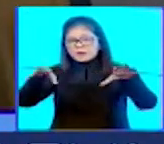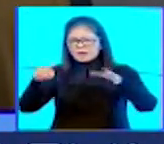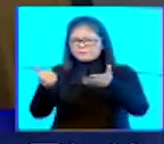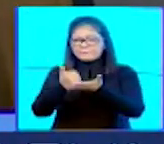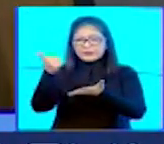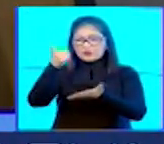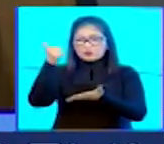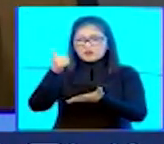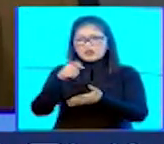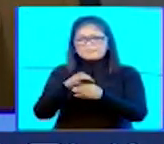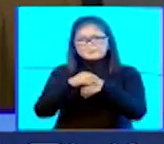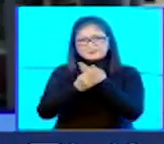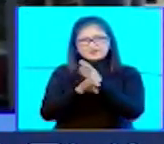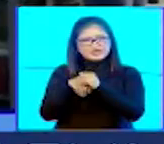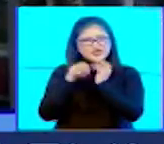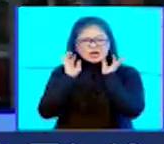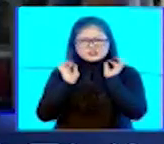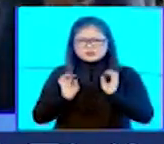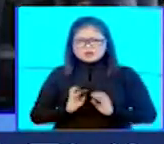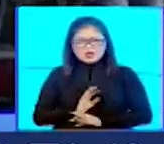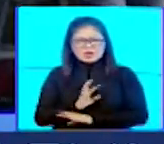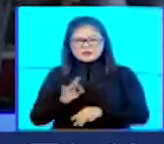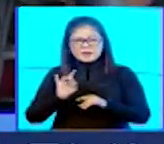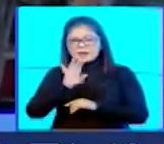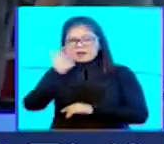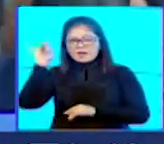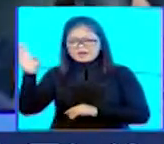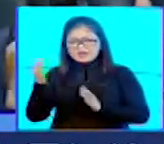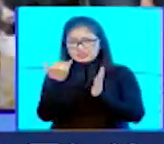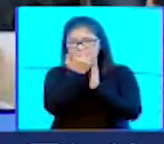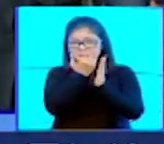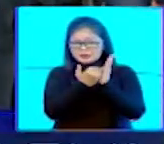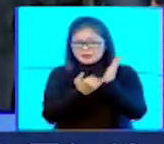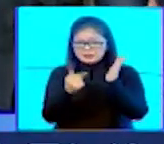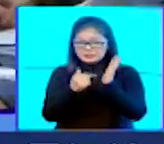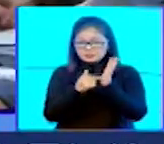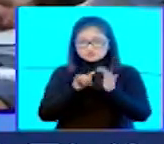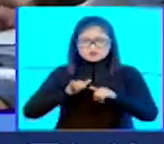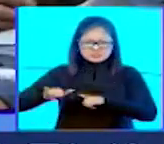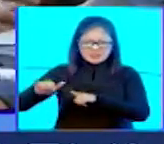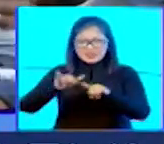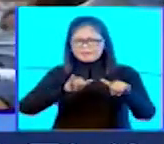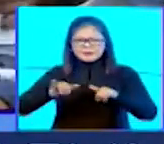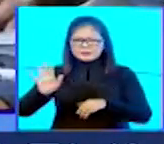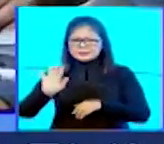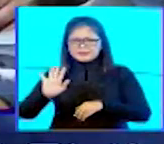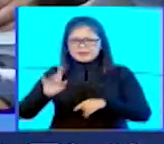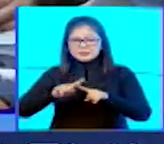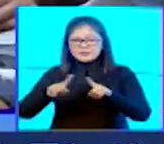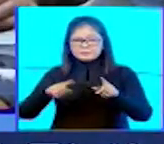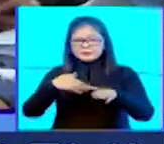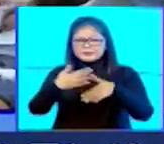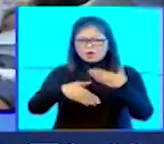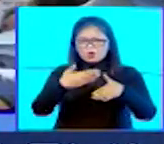perhiasan ataupun barang-barang UMKM dan lain-lain. Jadi kebijakannya tidak bisa disamaratakan, tetapi yang pasti pengelola sudah banyak